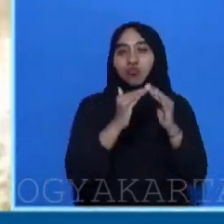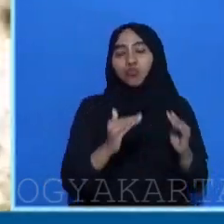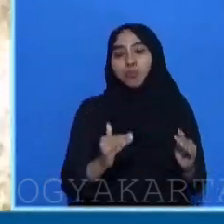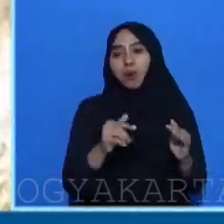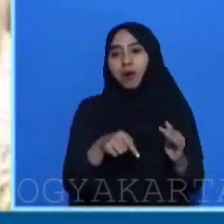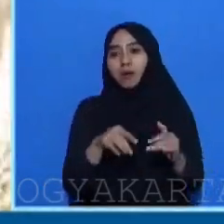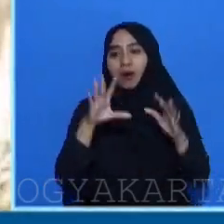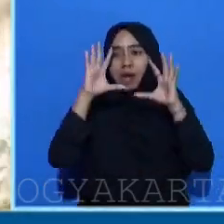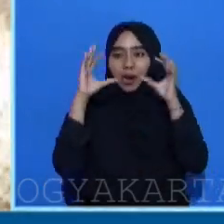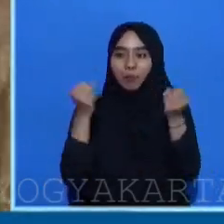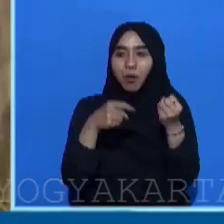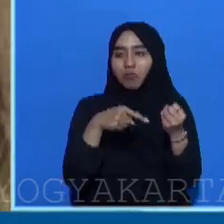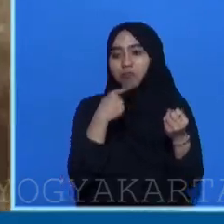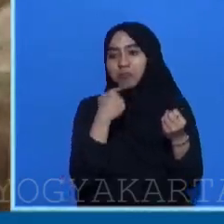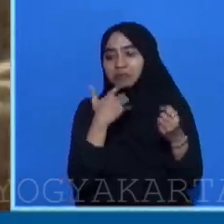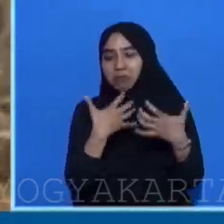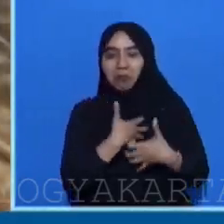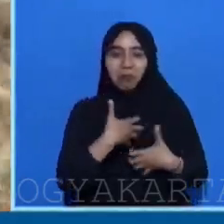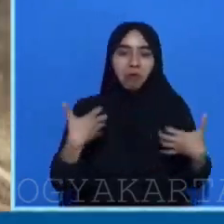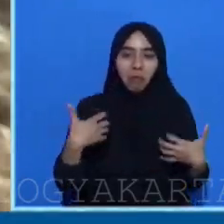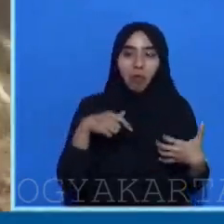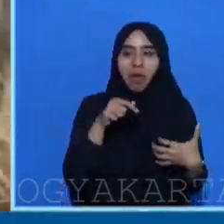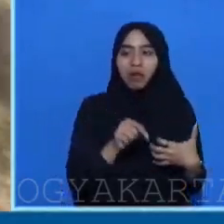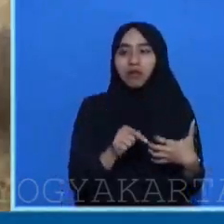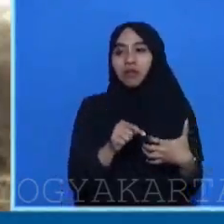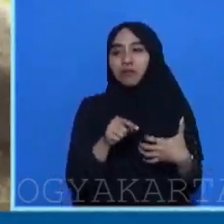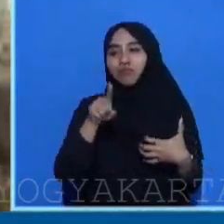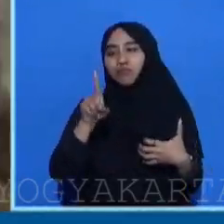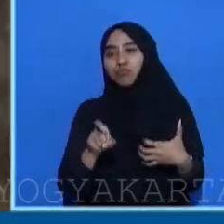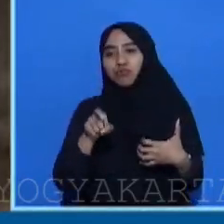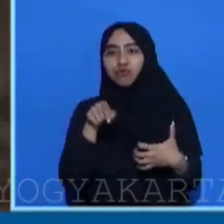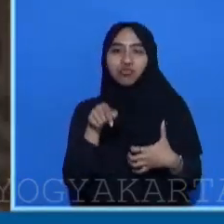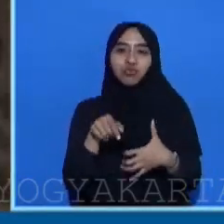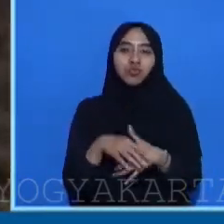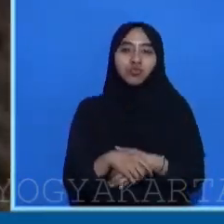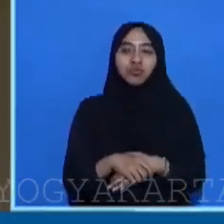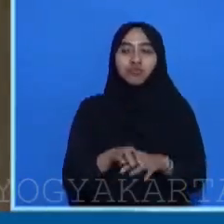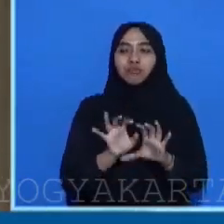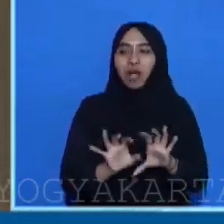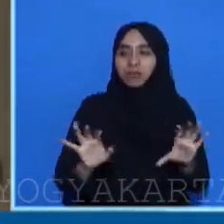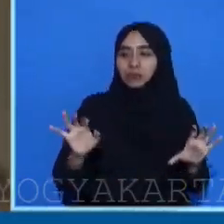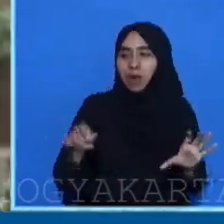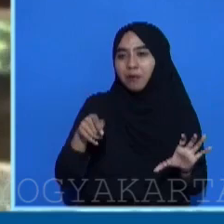mujudaken salah satu galengkewan ruminansia ingkang mboten ingkang katah